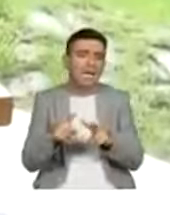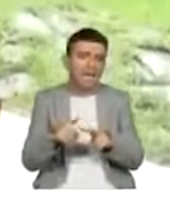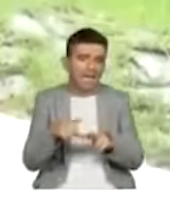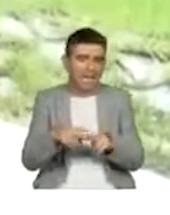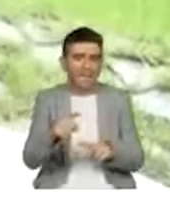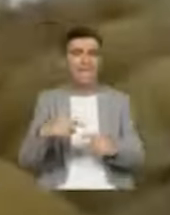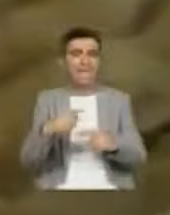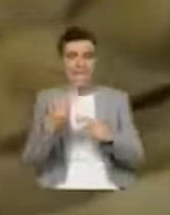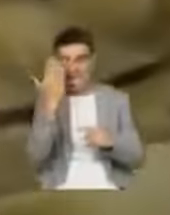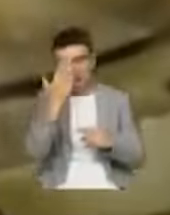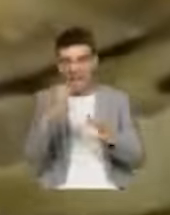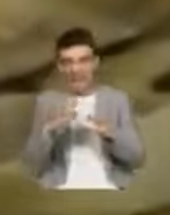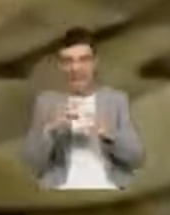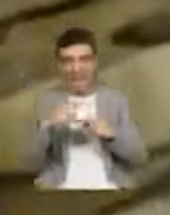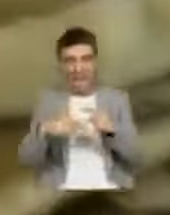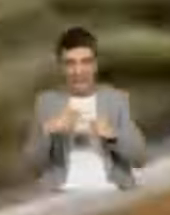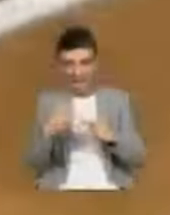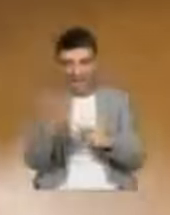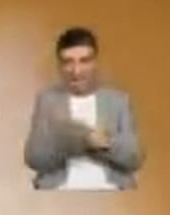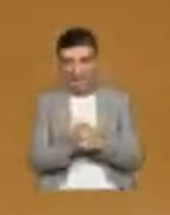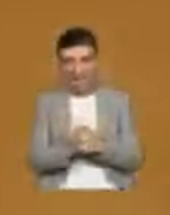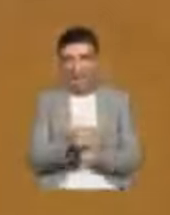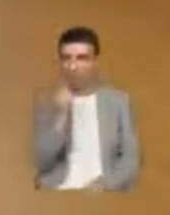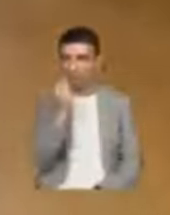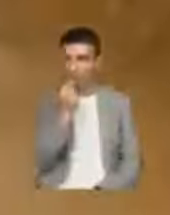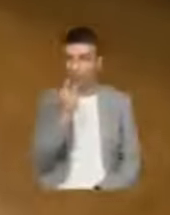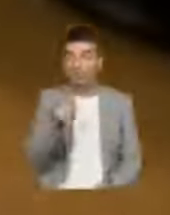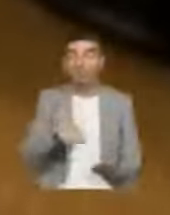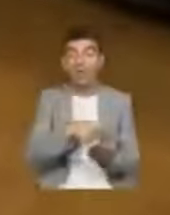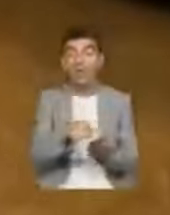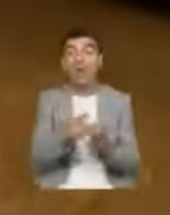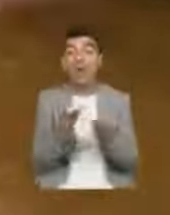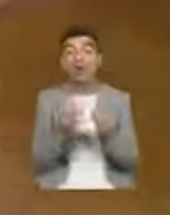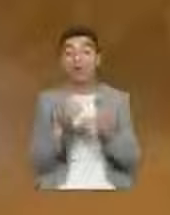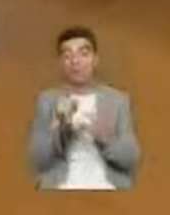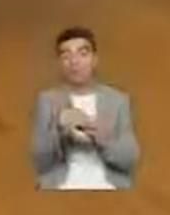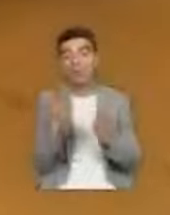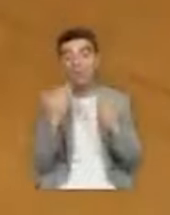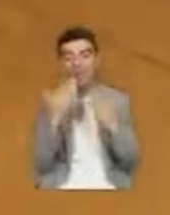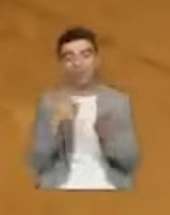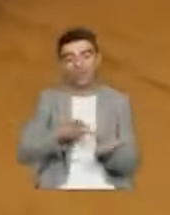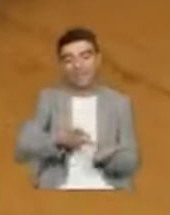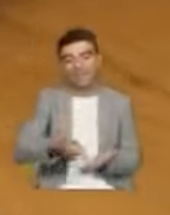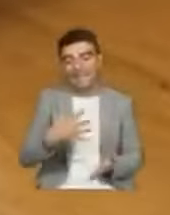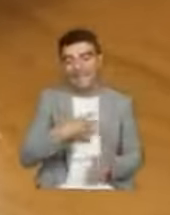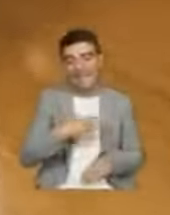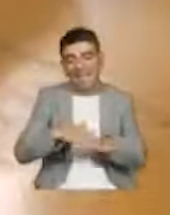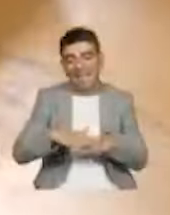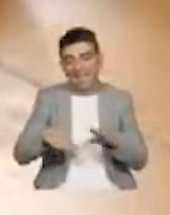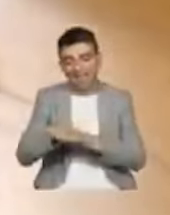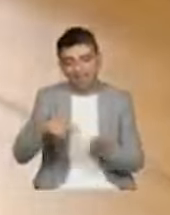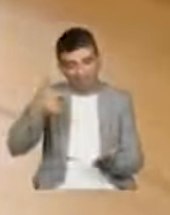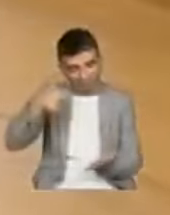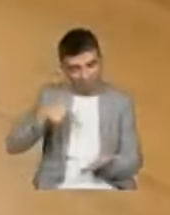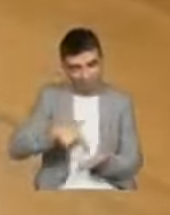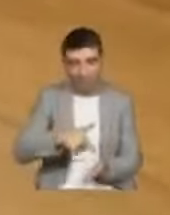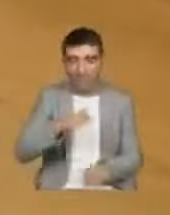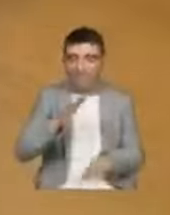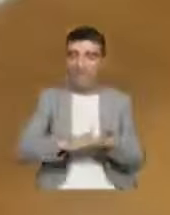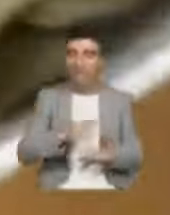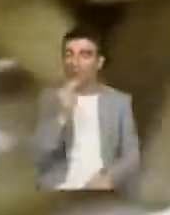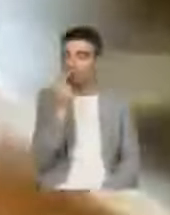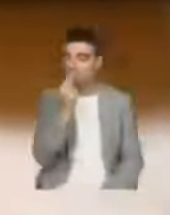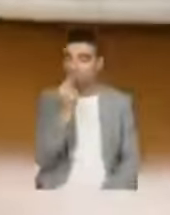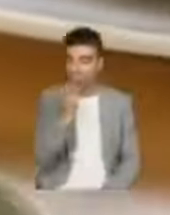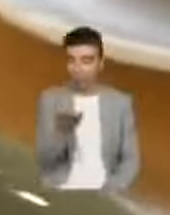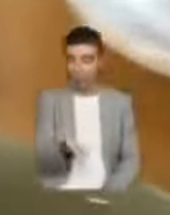sarmamız, kara lahana. Turşunun kavrulmamış hali, bahçemizden, kendi ellerimizden dikip yaptığımız